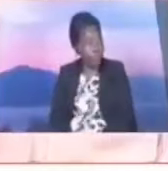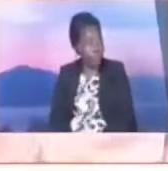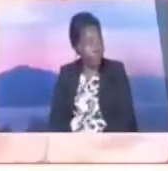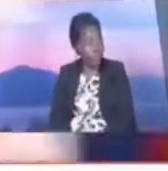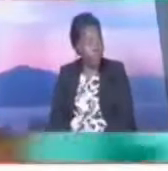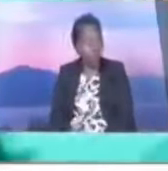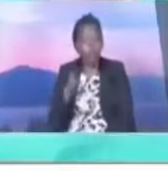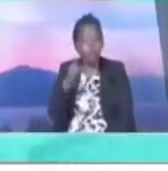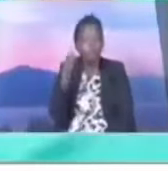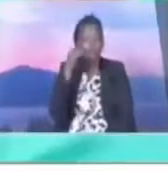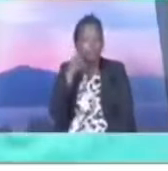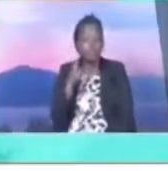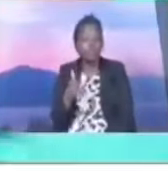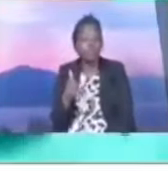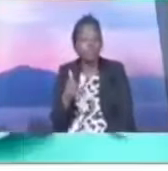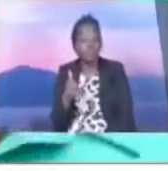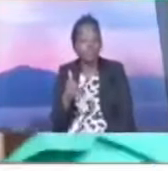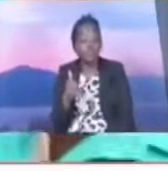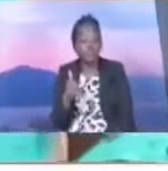mkubira.